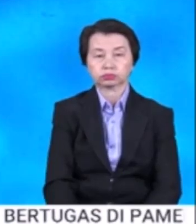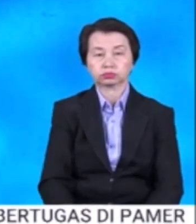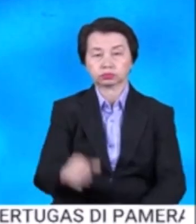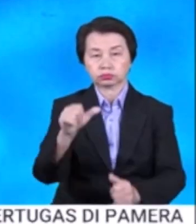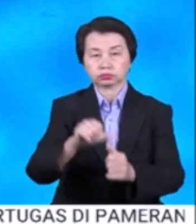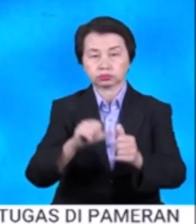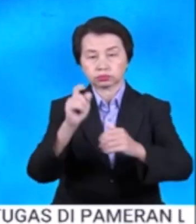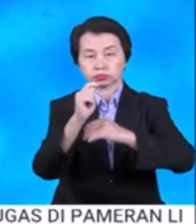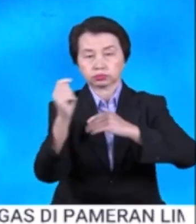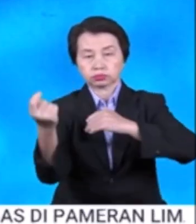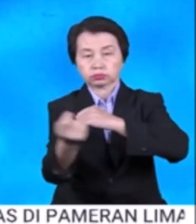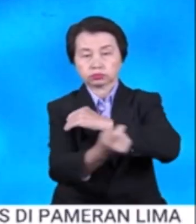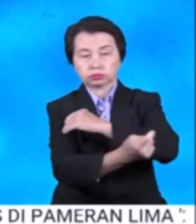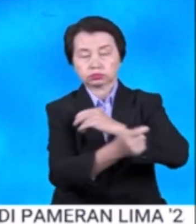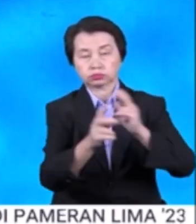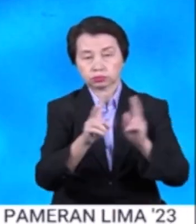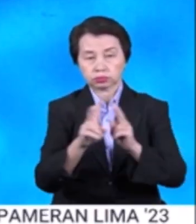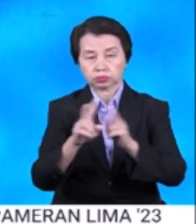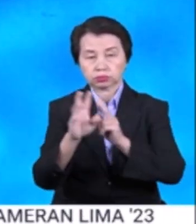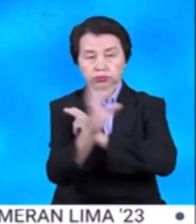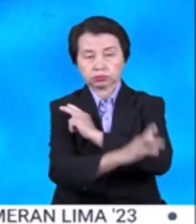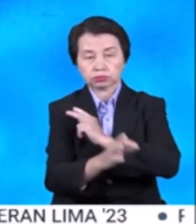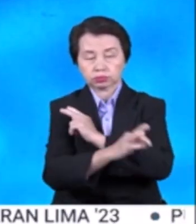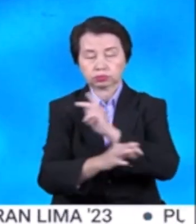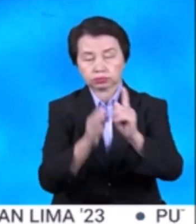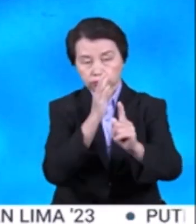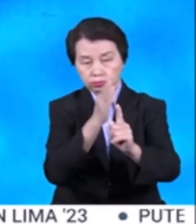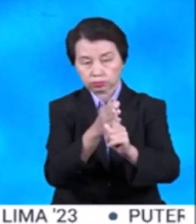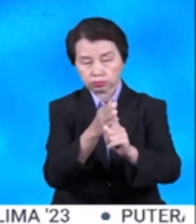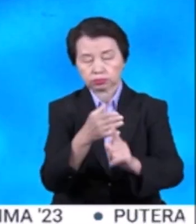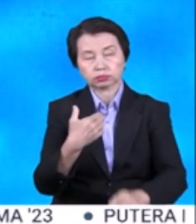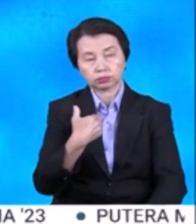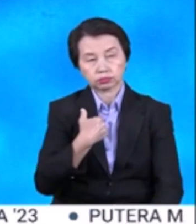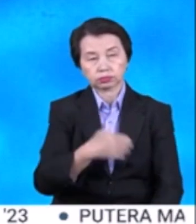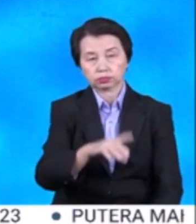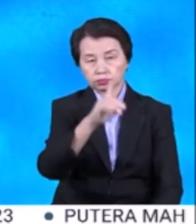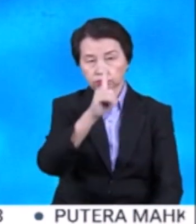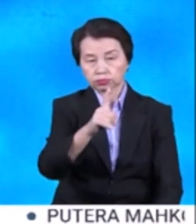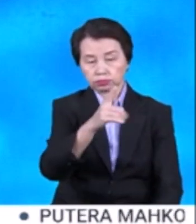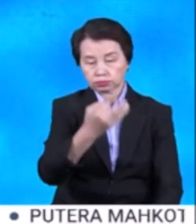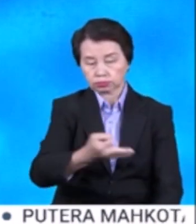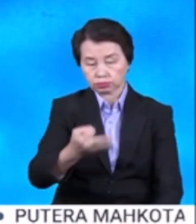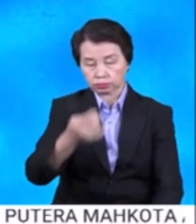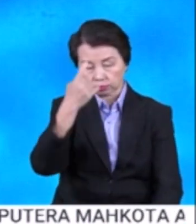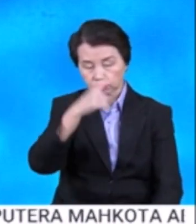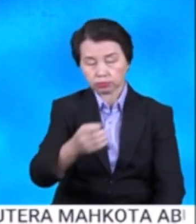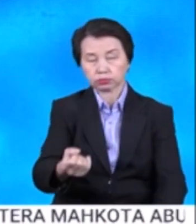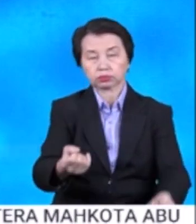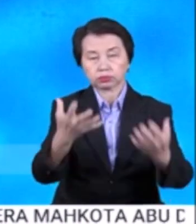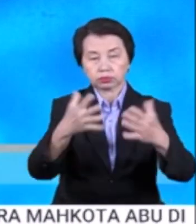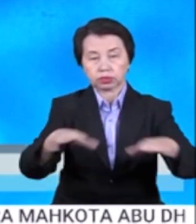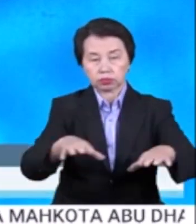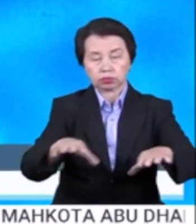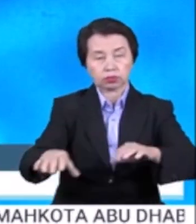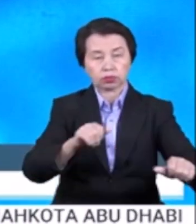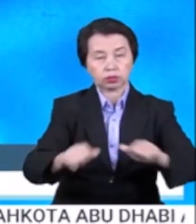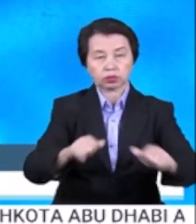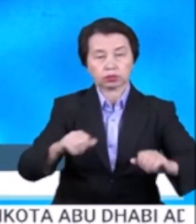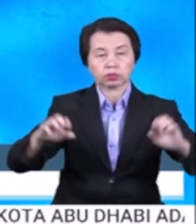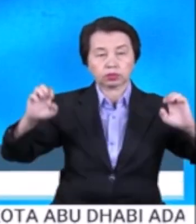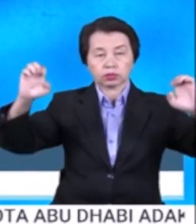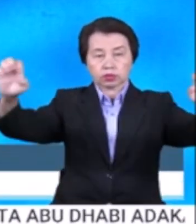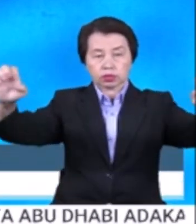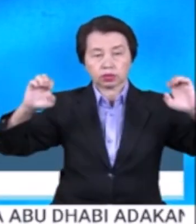Setiap taman perumahan atau kampung di Negeri Sembilan disasar memiliki sekurang-kurangnya satu fasiliti bagi orang ramai menjalankan aktiviti